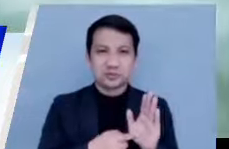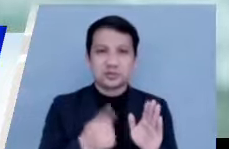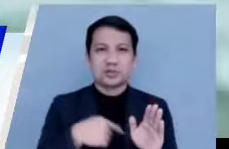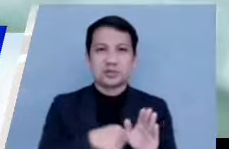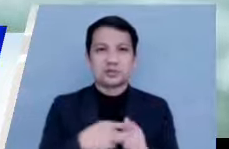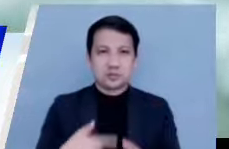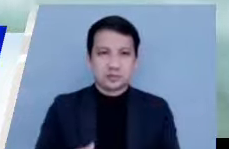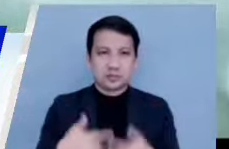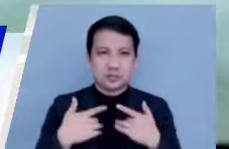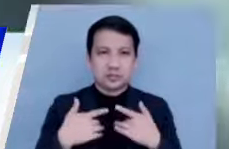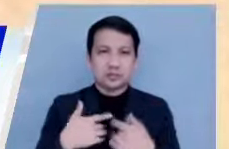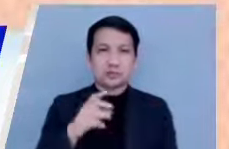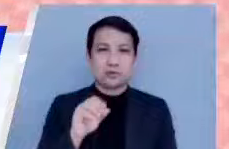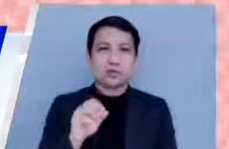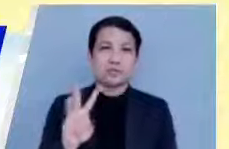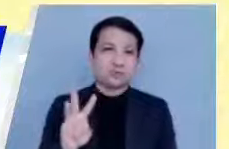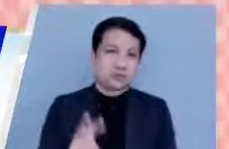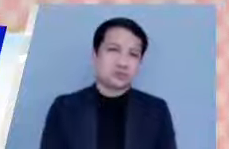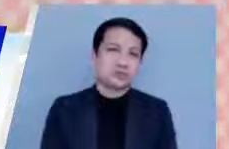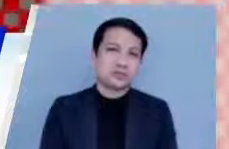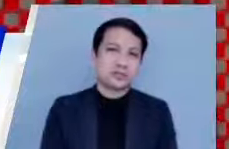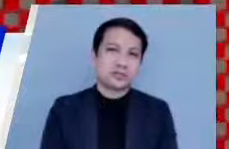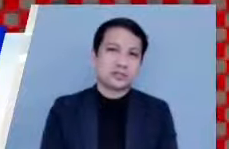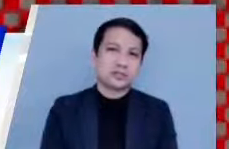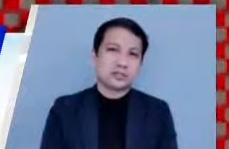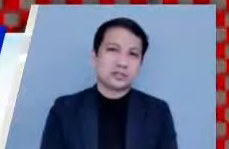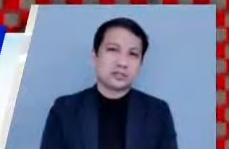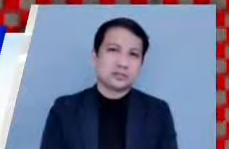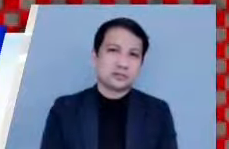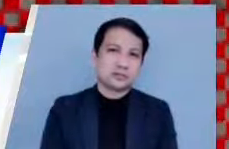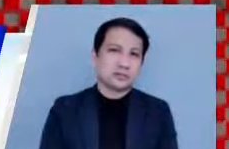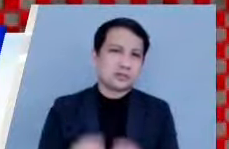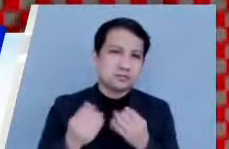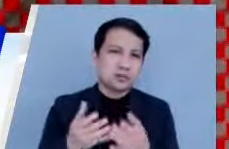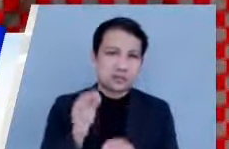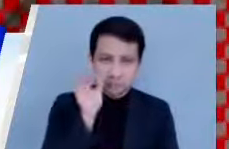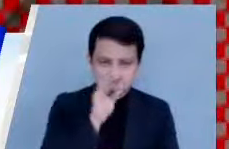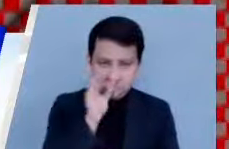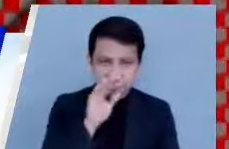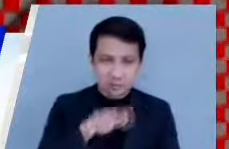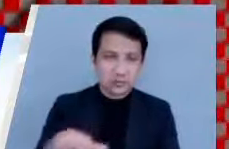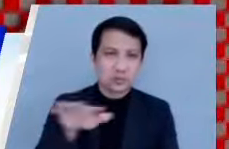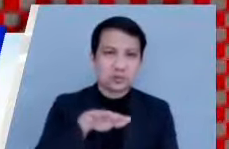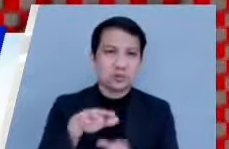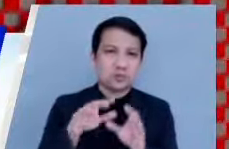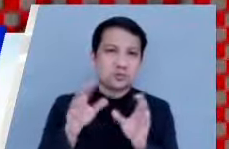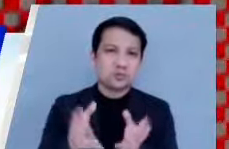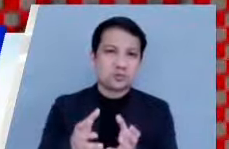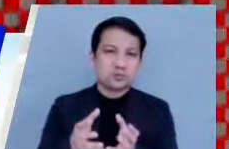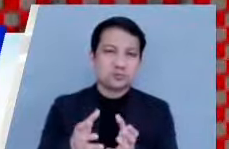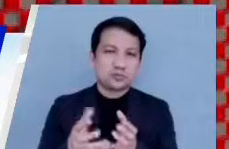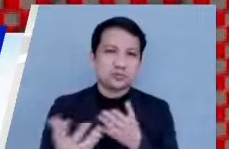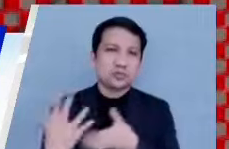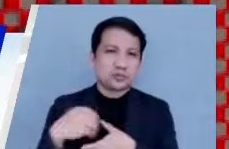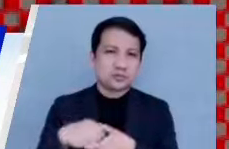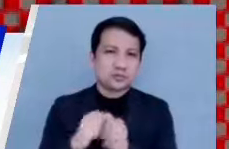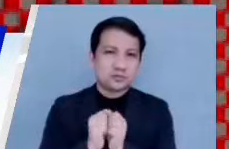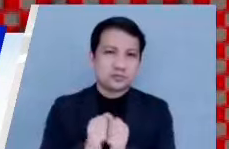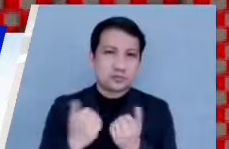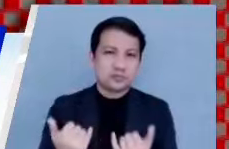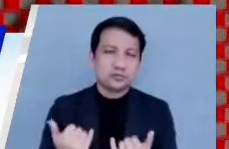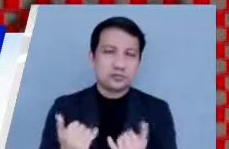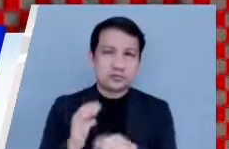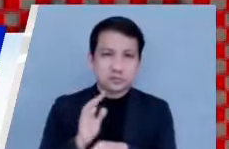mga OFW. A lot can relate to it. Maraming Filipino all over the world. Kaya joint forces talaga tayo for this film